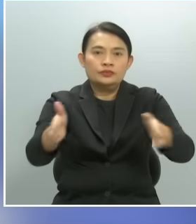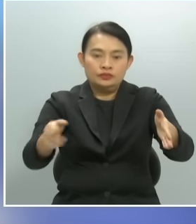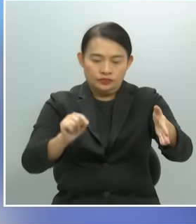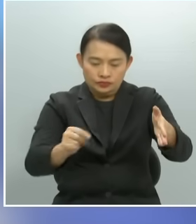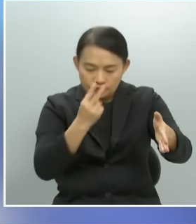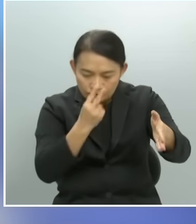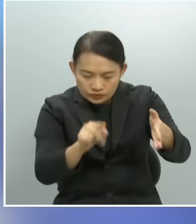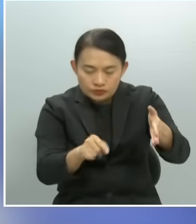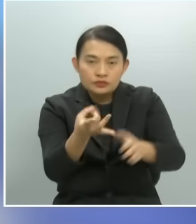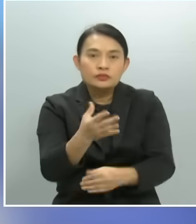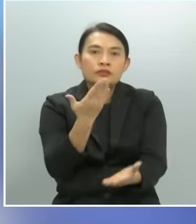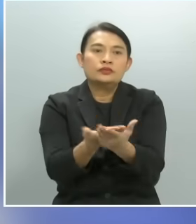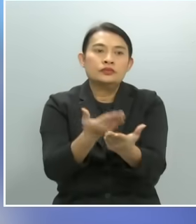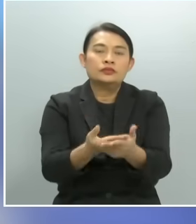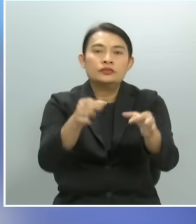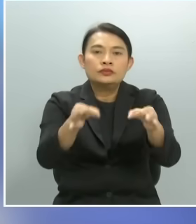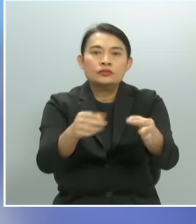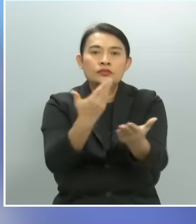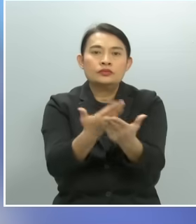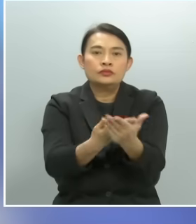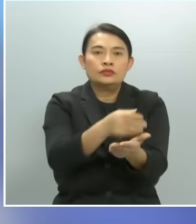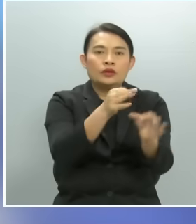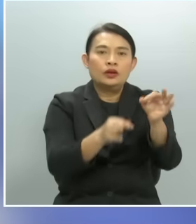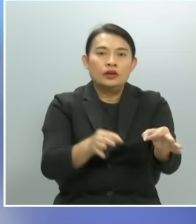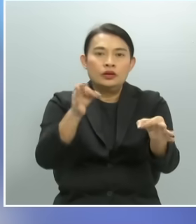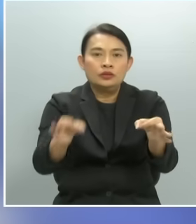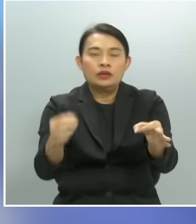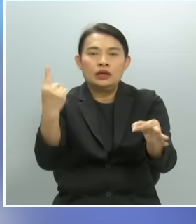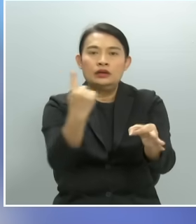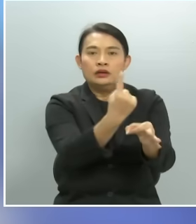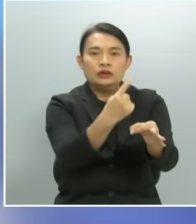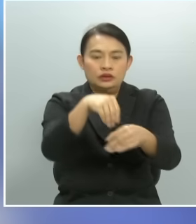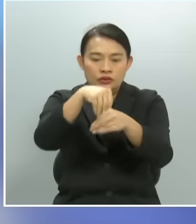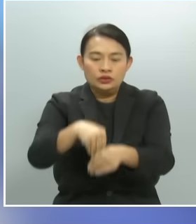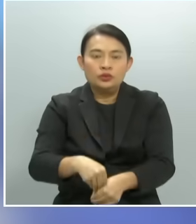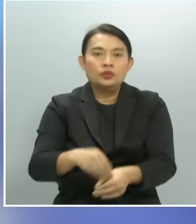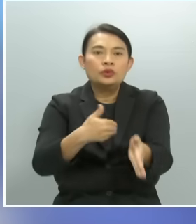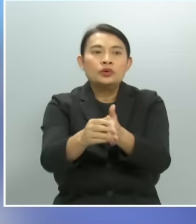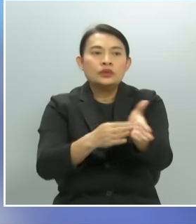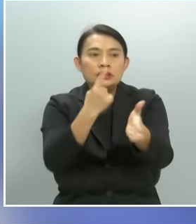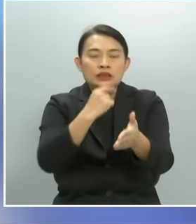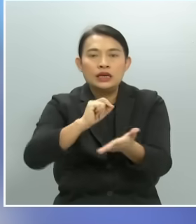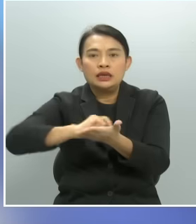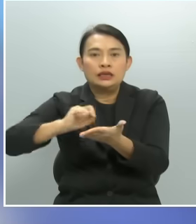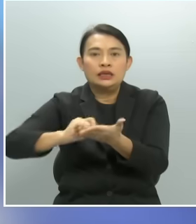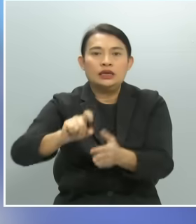ตนเองเห็นคือเหรียญบาทบริเวณหัวเตียงทั้ง 2เตียงแล้วมีข้อความสีแดงเขียนว่าตาย